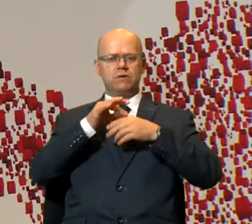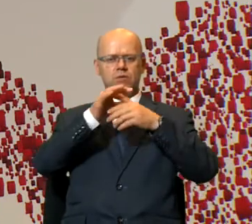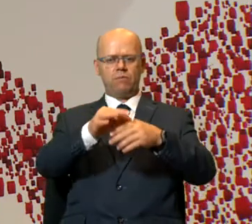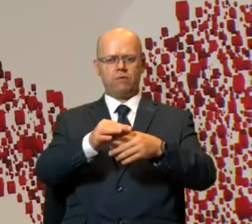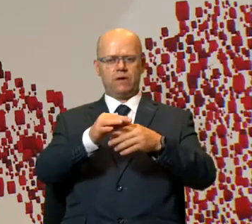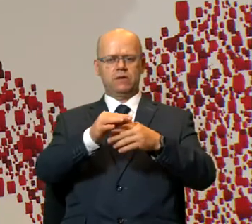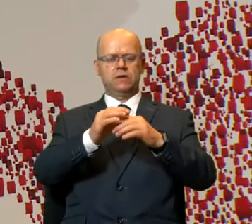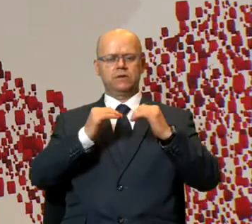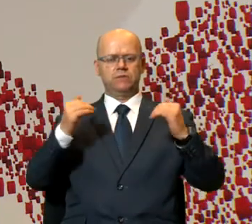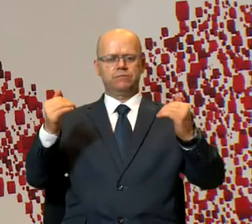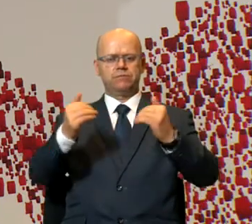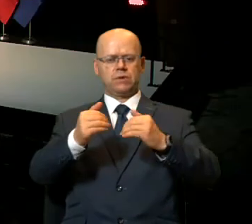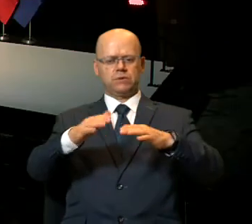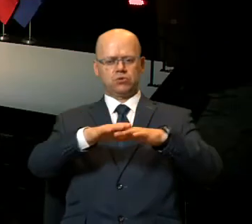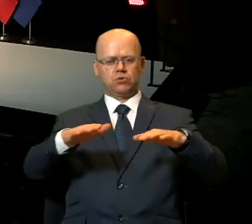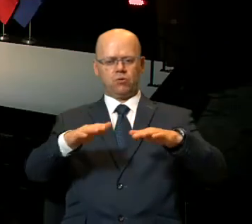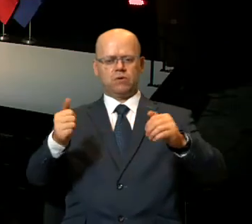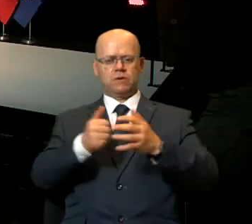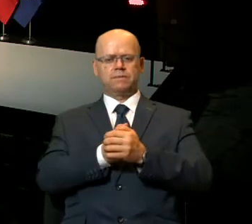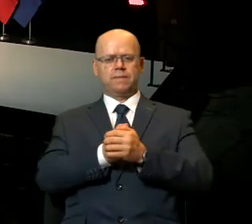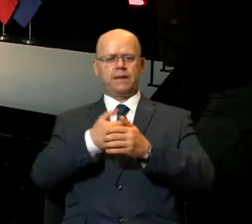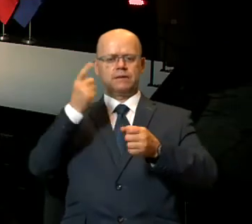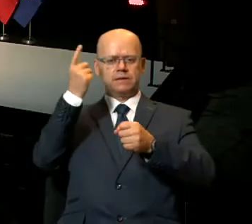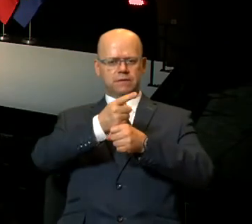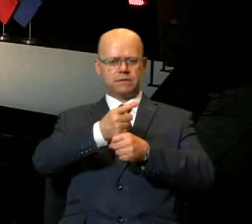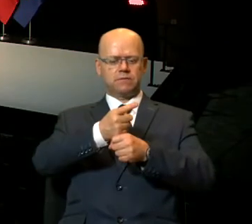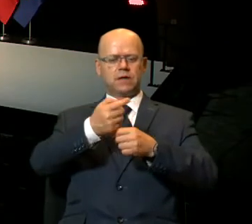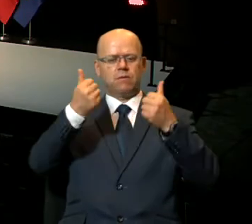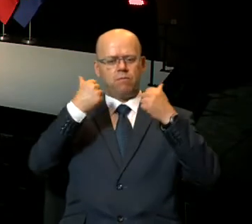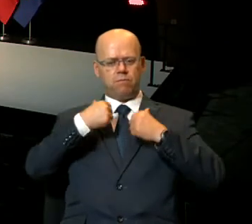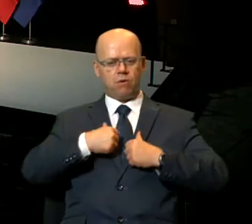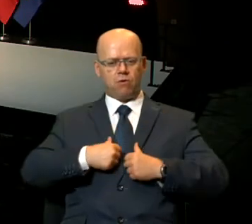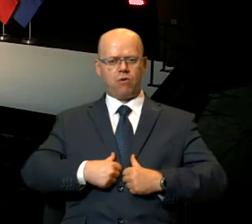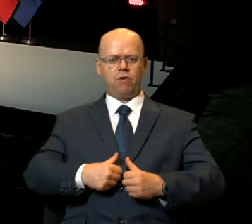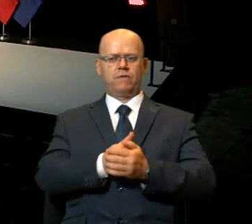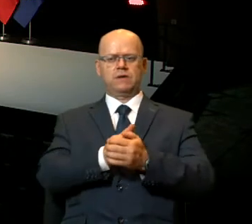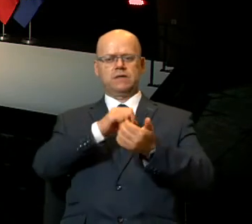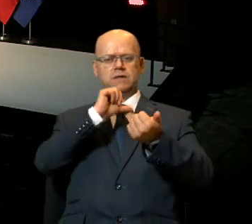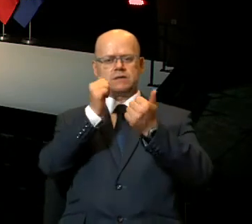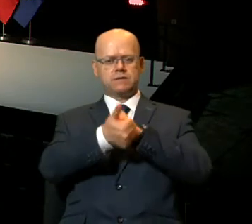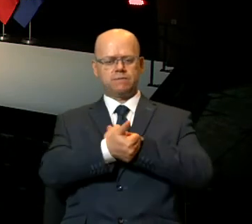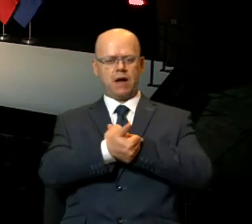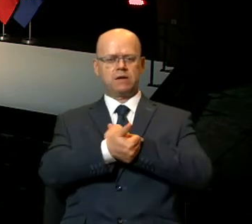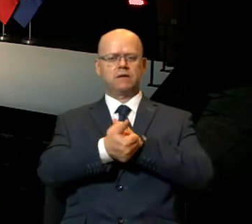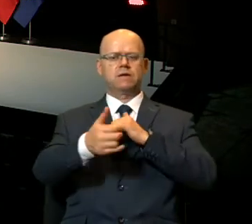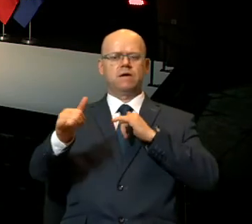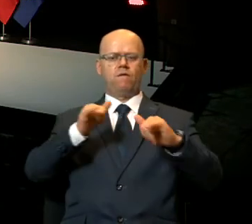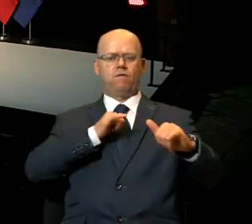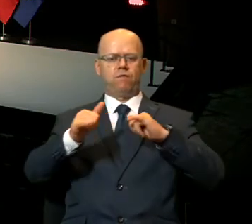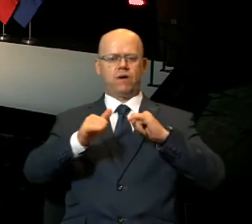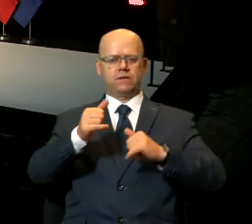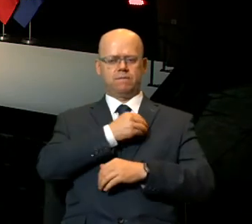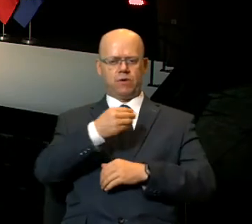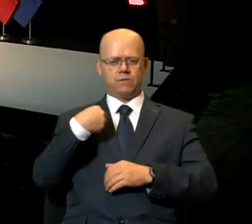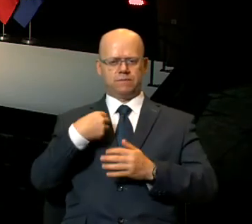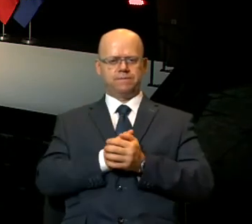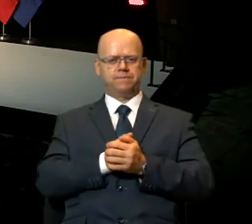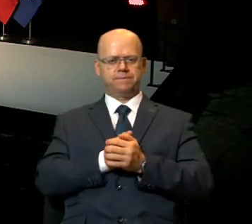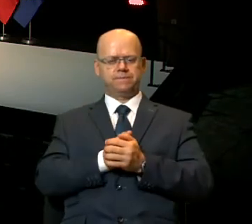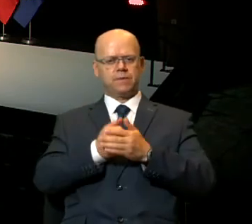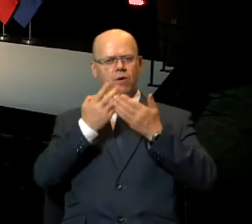obrad Okrągłego Stołu i decyzji o pokojowej formie zmiany ustroju politycznego. Nagle okazało się,